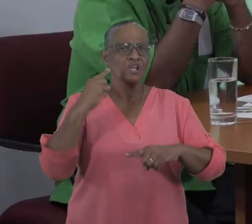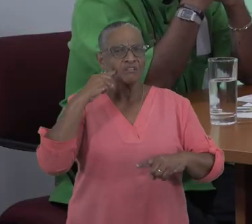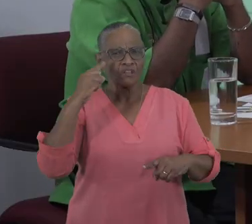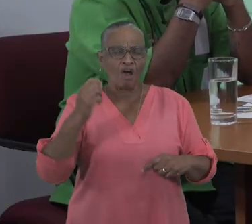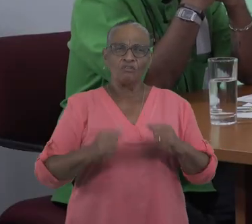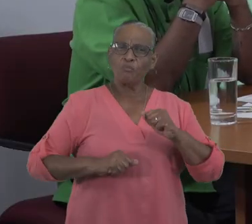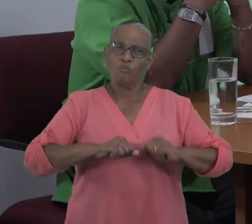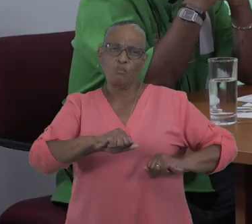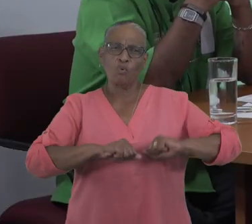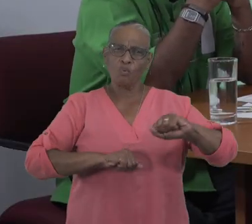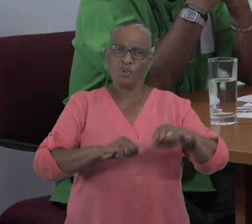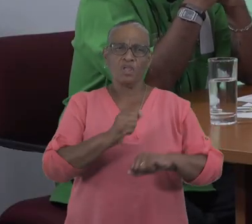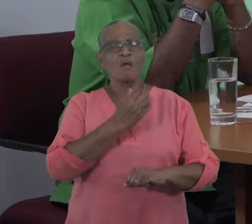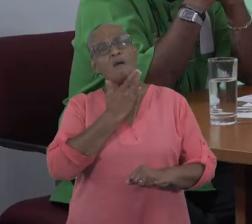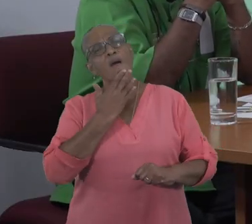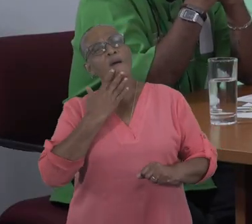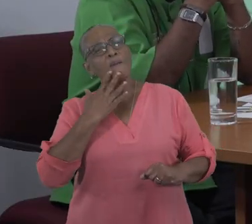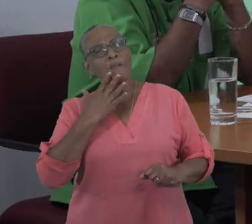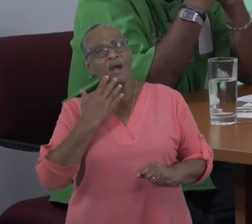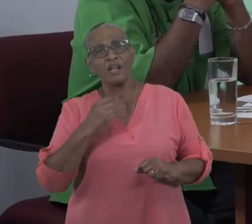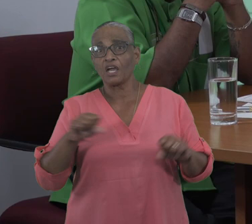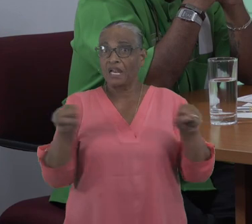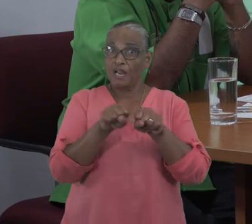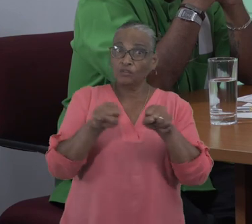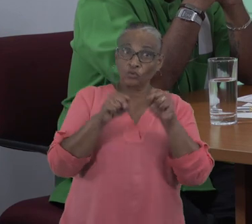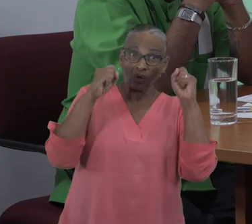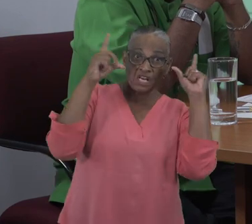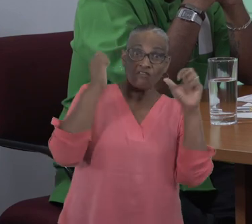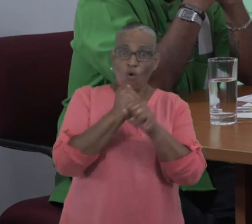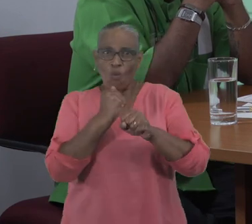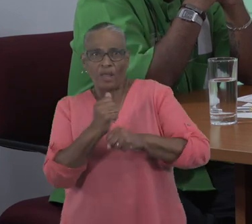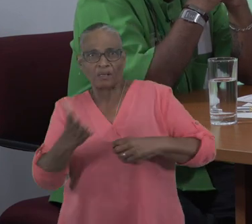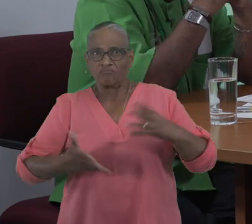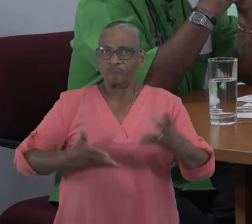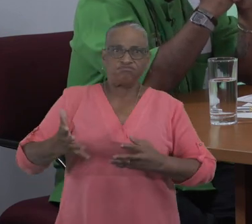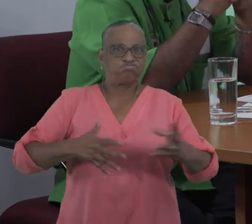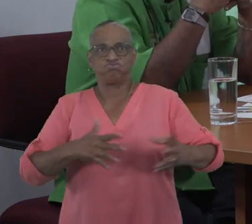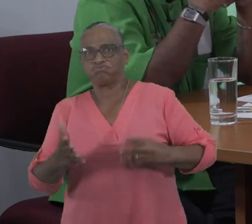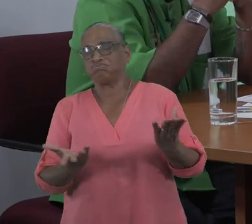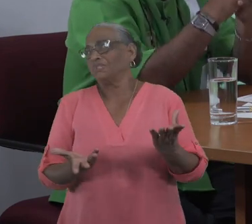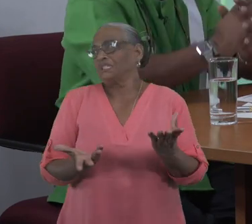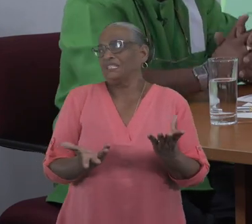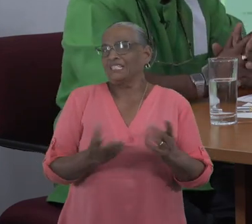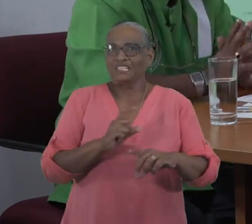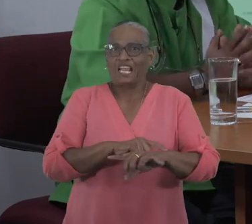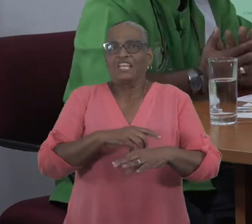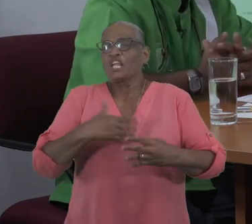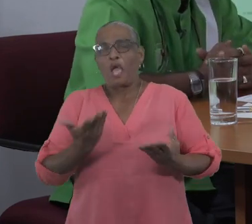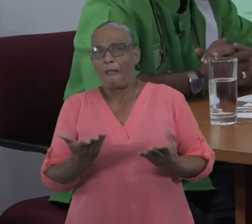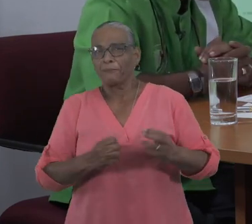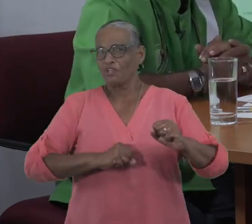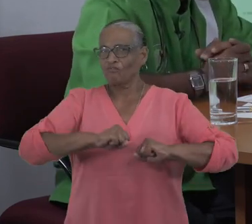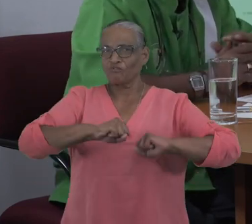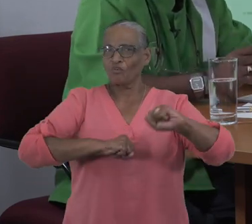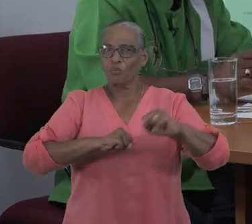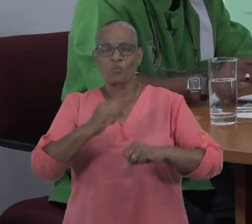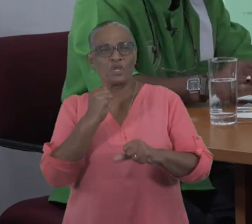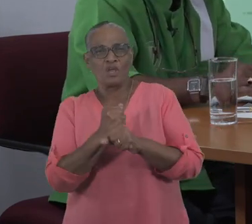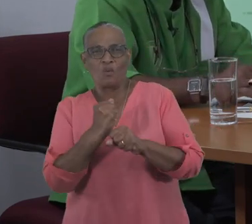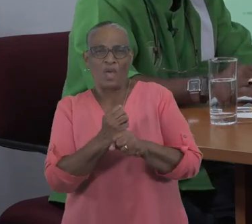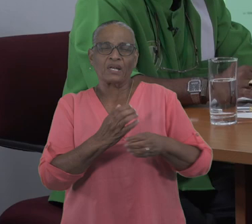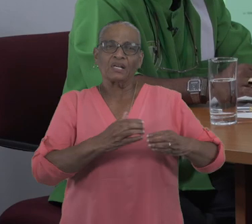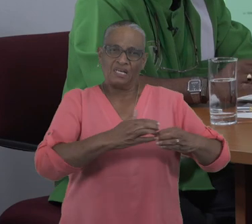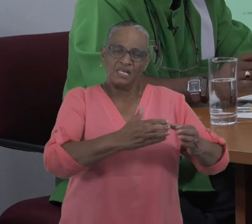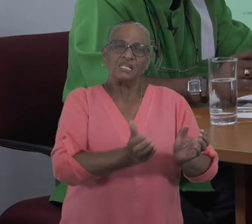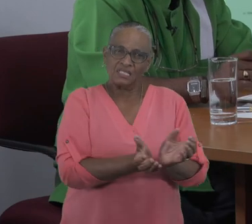Is een kleine moeite. Het is soms niet makkelijk voor alle. Je hebt wel een druk libi. Tegenwoordig, weet je bent ja. Druk bezig, je moet je gezin,